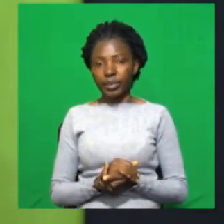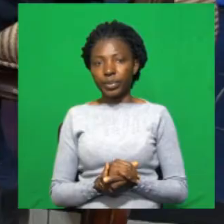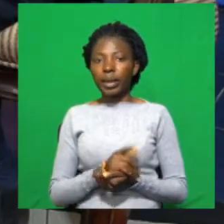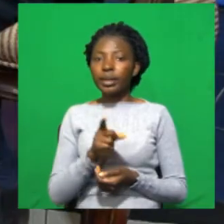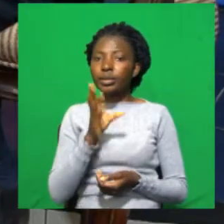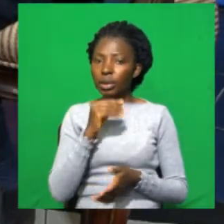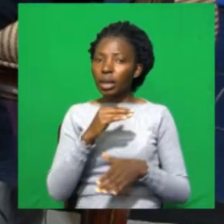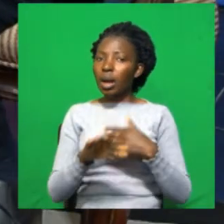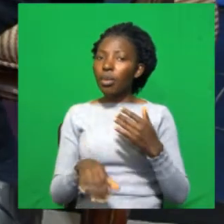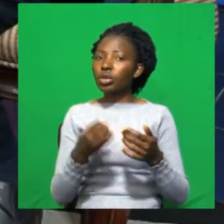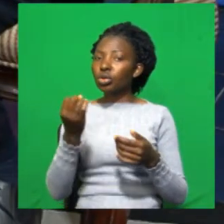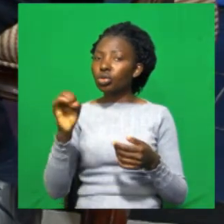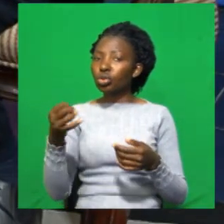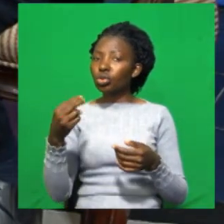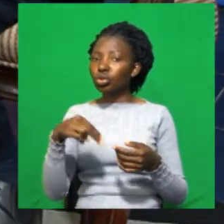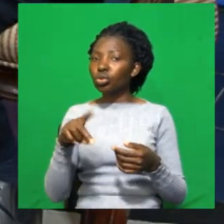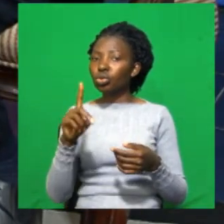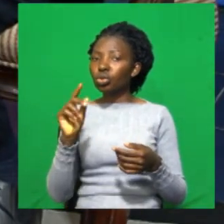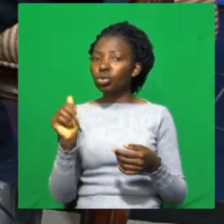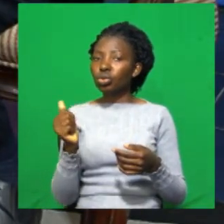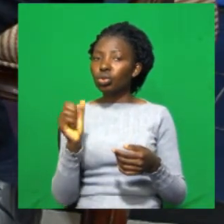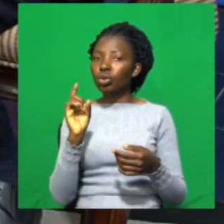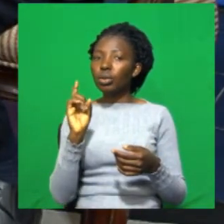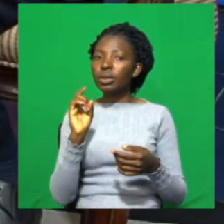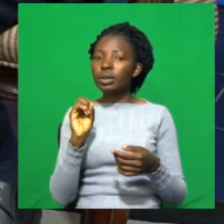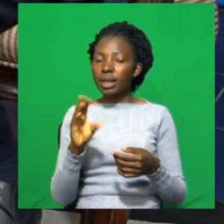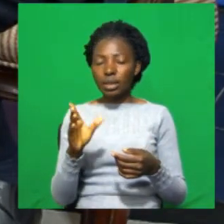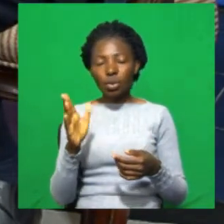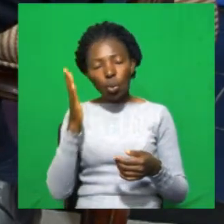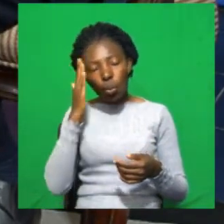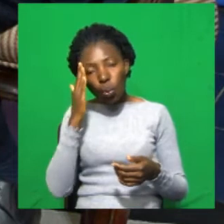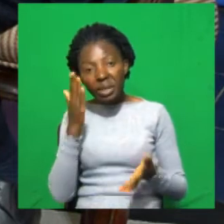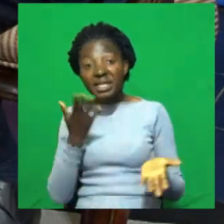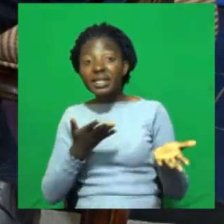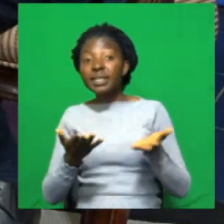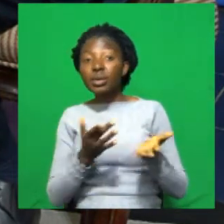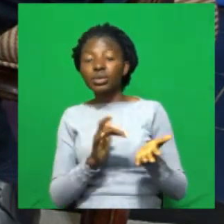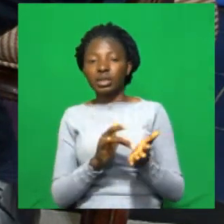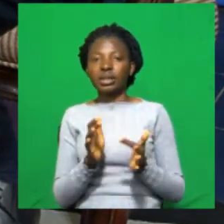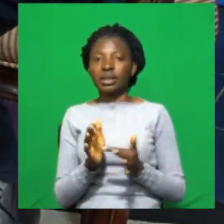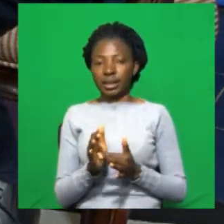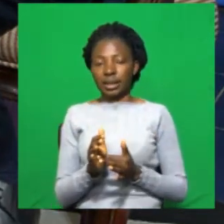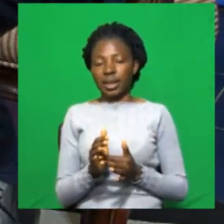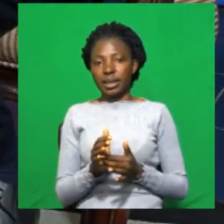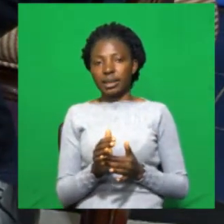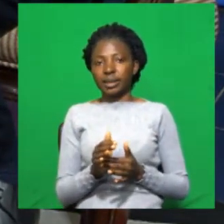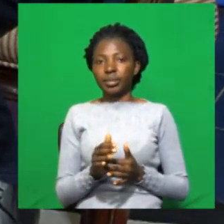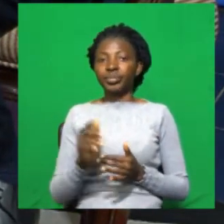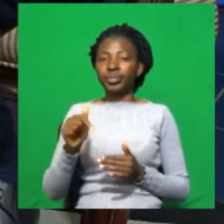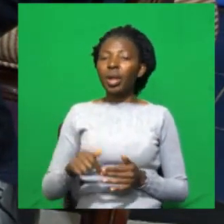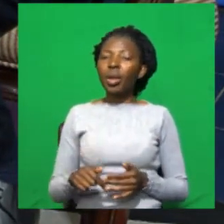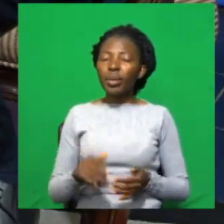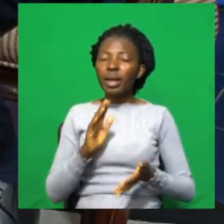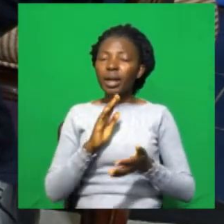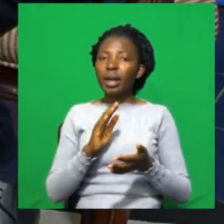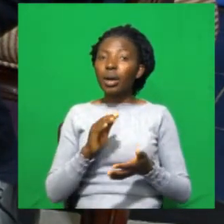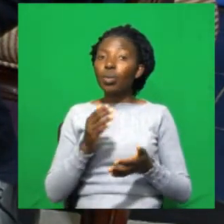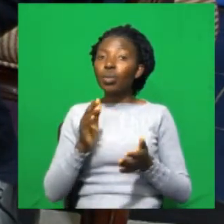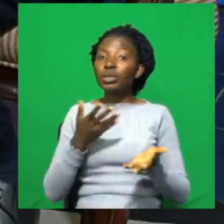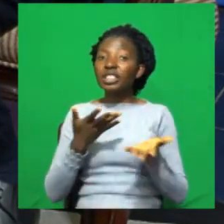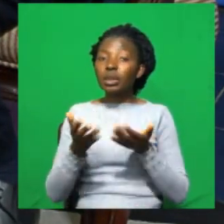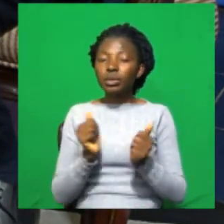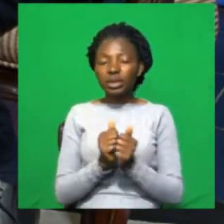ndiani apa pastor? ndiJudhasi kawa ndiJudhasi. umwe wevadzidzi vaJesu Mukangotovadzidzi nyatsotsanangura wokupandukira Jesu